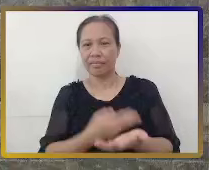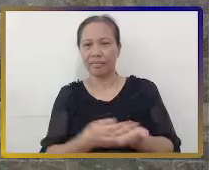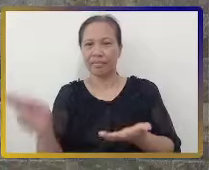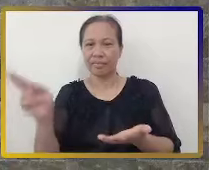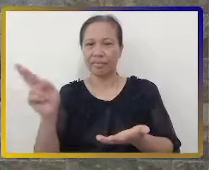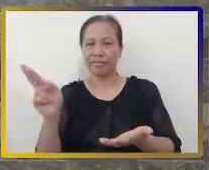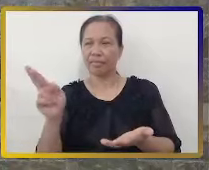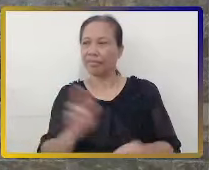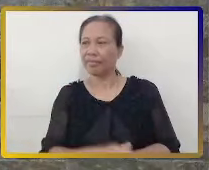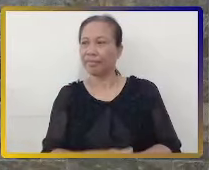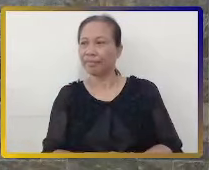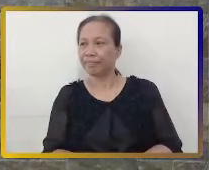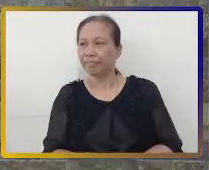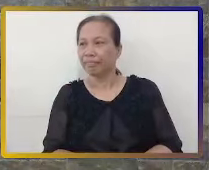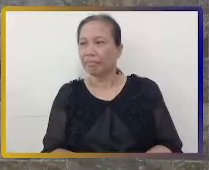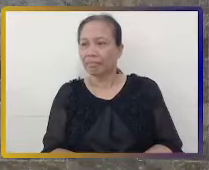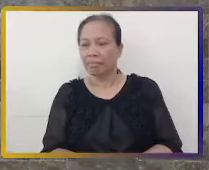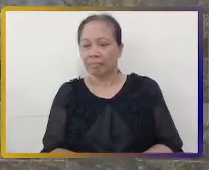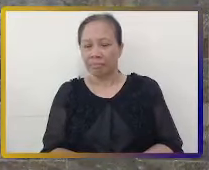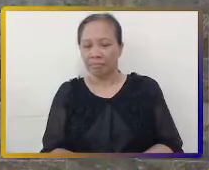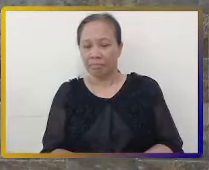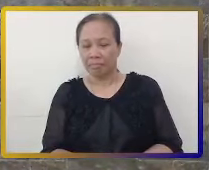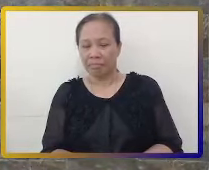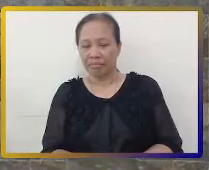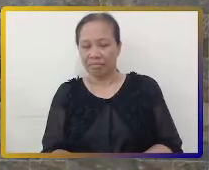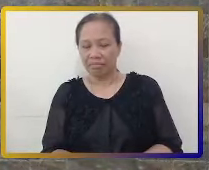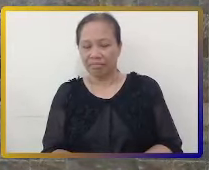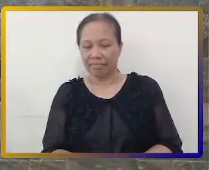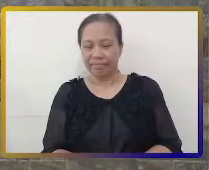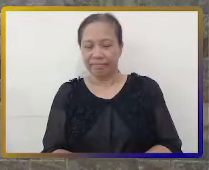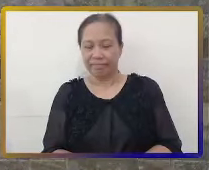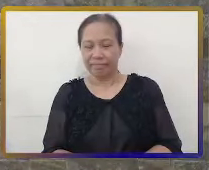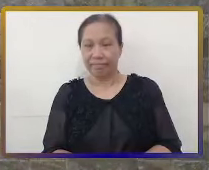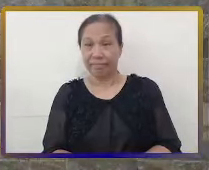devouring you see Am I clear to